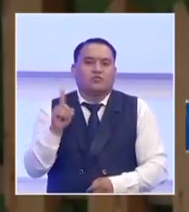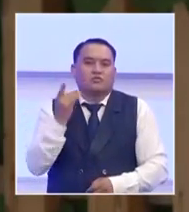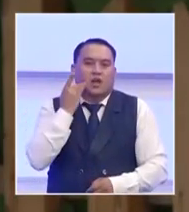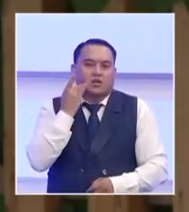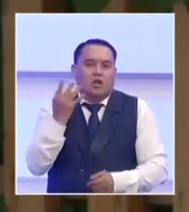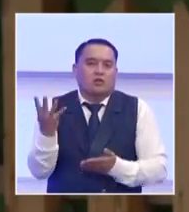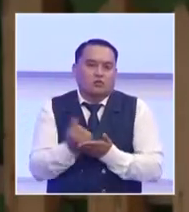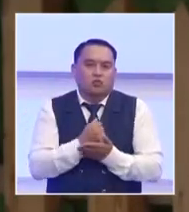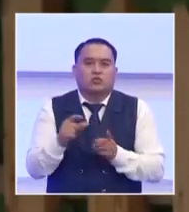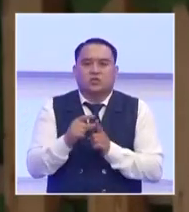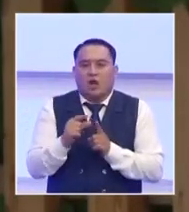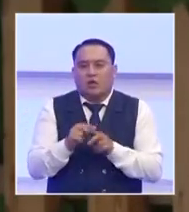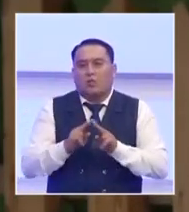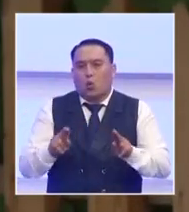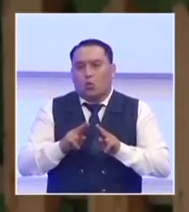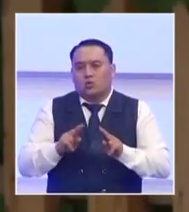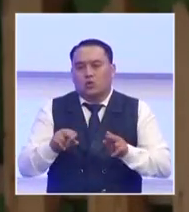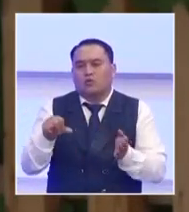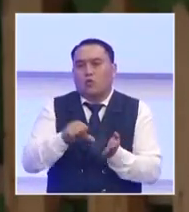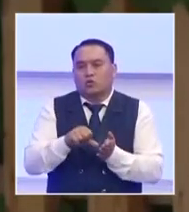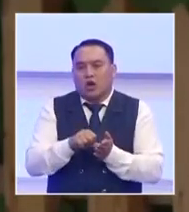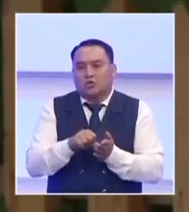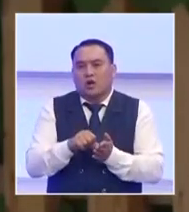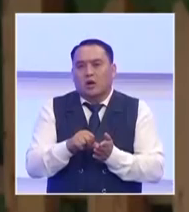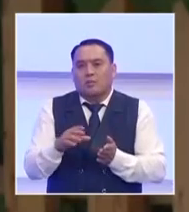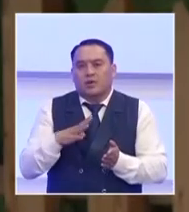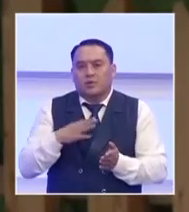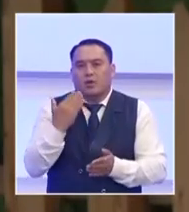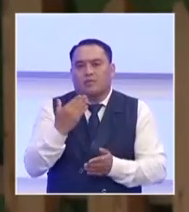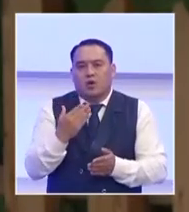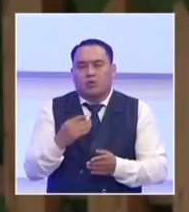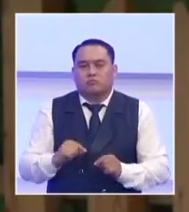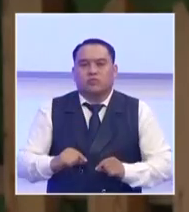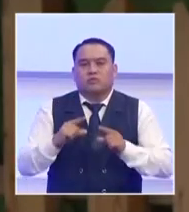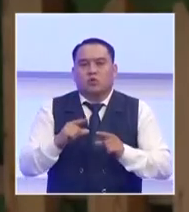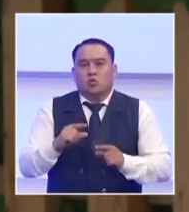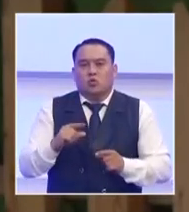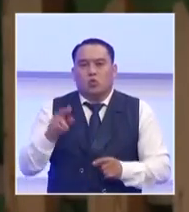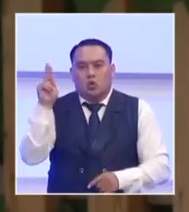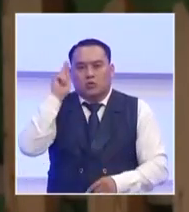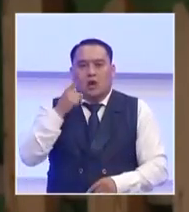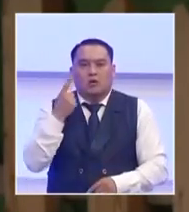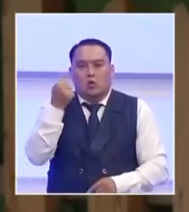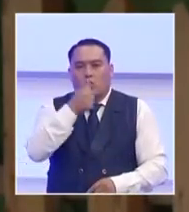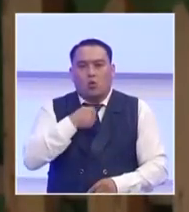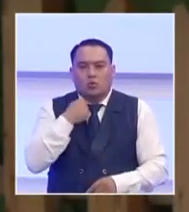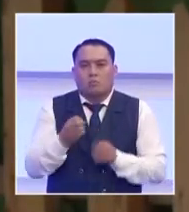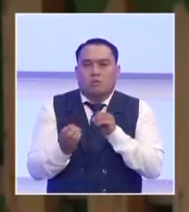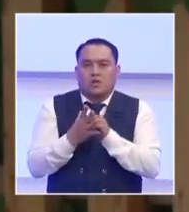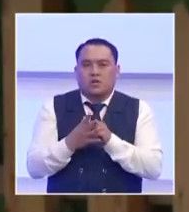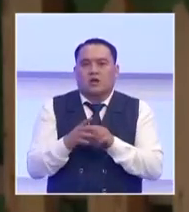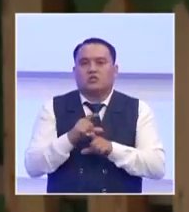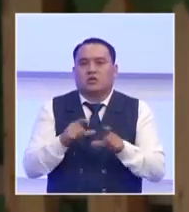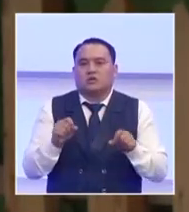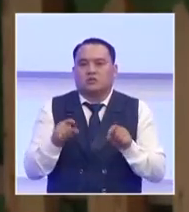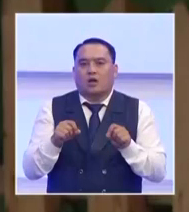всегда находил нужные слова и для педагогов и для учащихся к тому же при нем повысилась успеваемость помню что в один год мы выпустили аж 15 человек